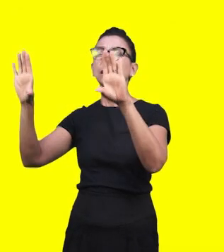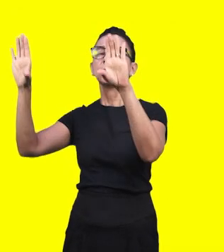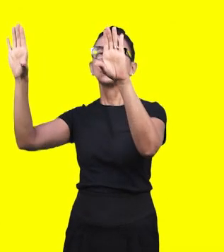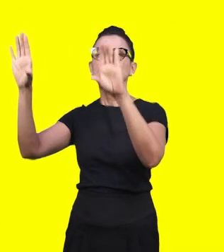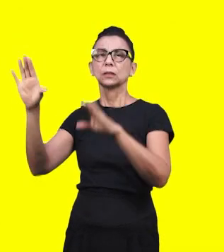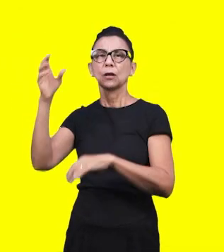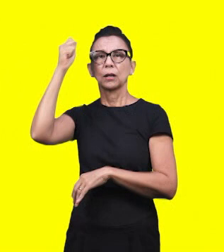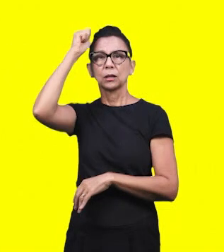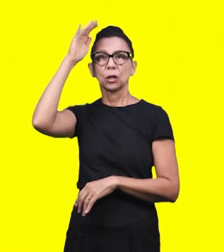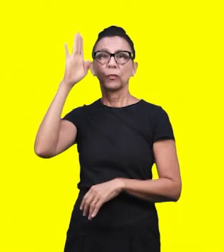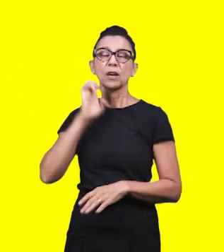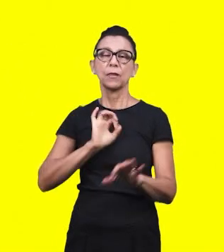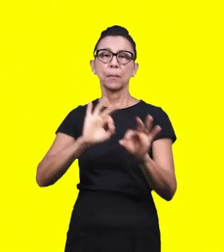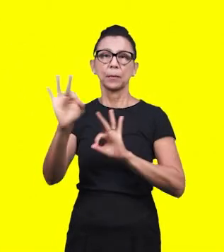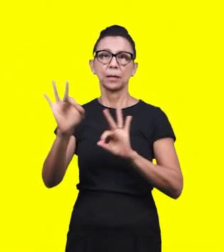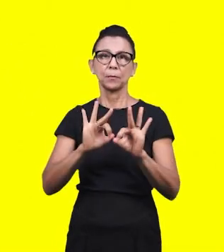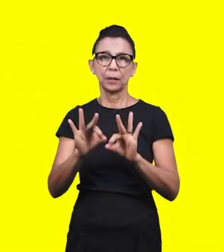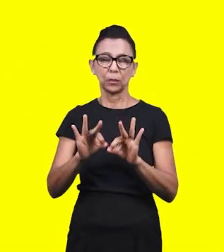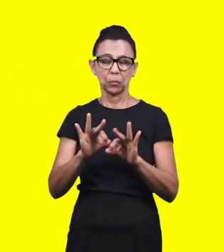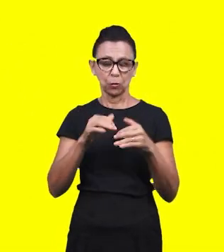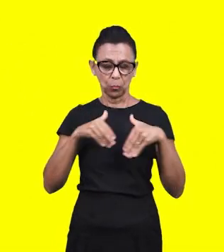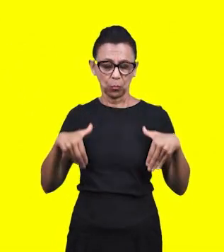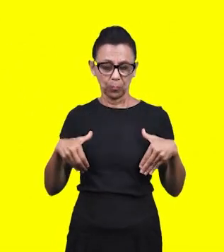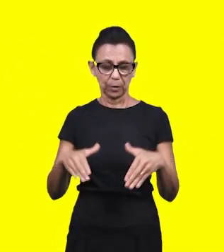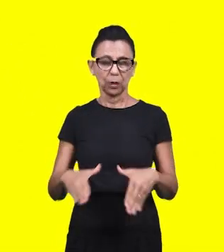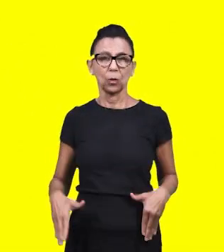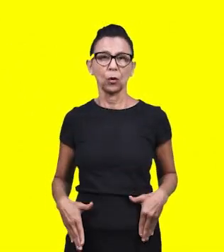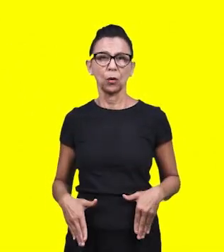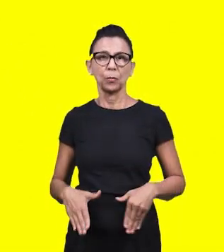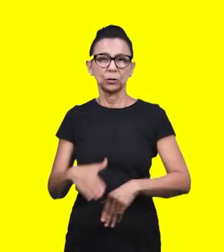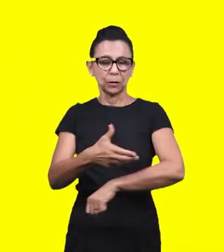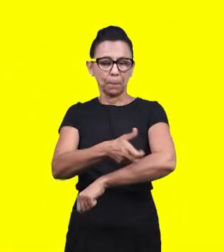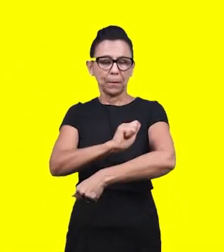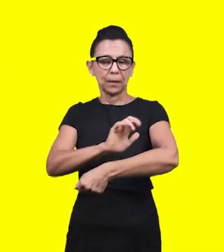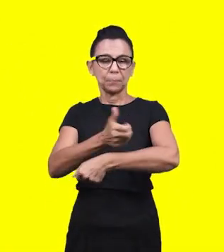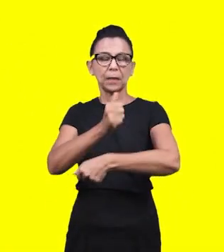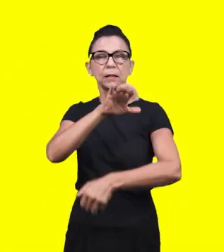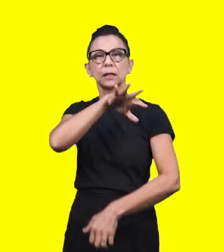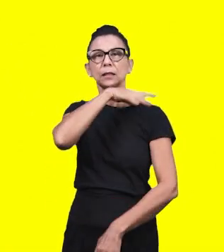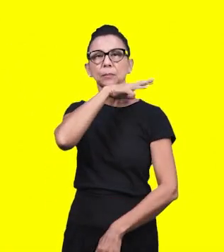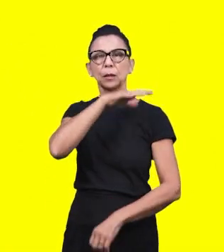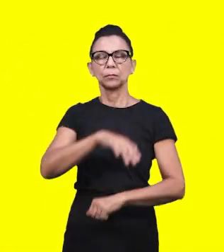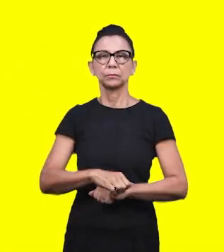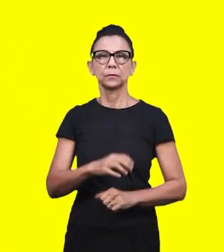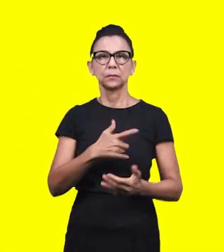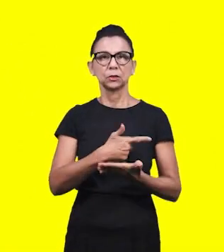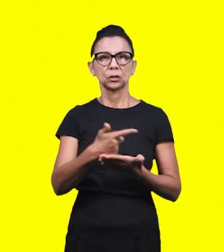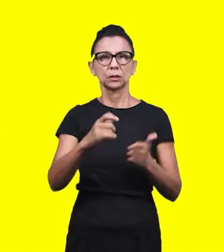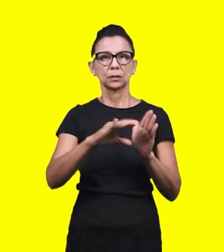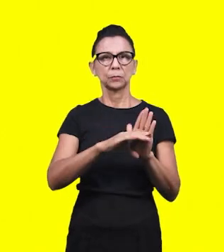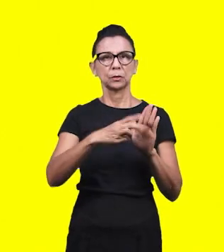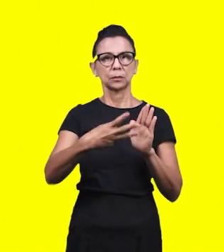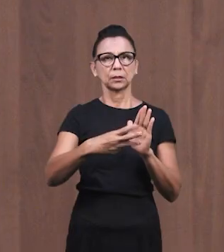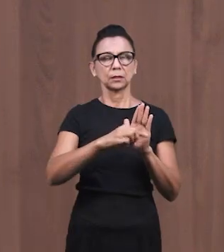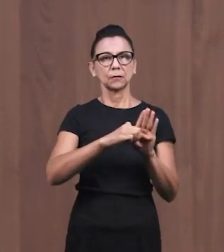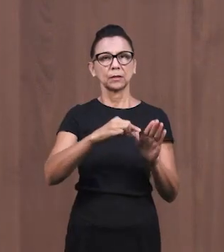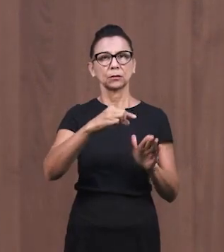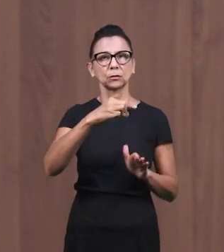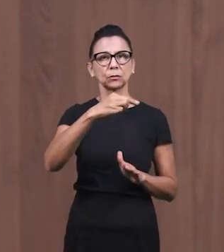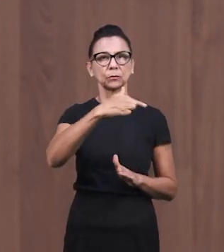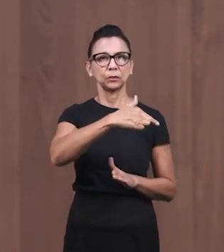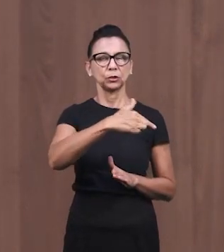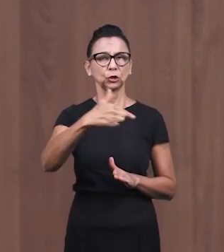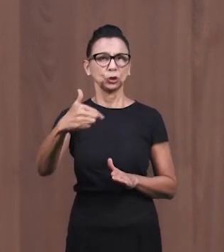sa femme des tuniques, des peaux et les habillés. Genèse chapitre 3, verset 21.